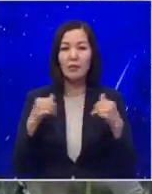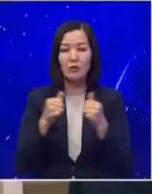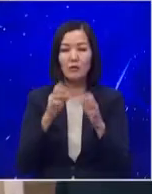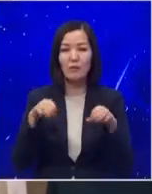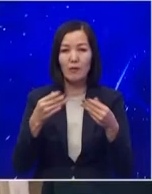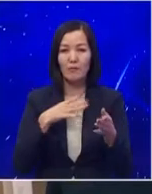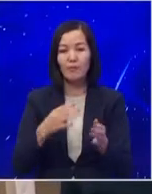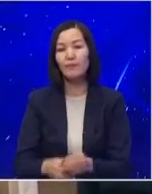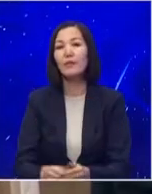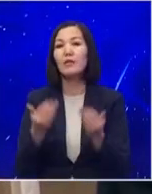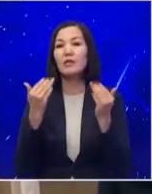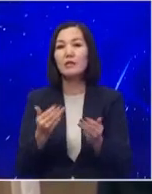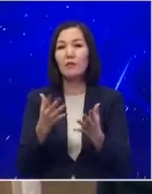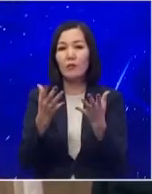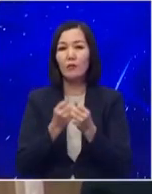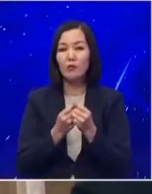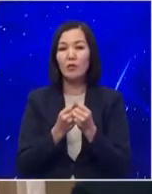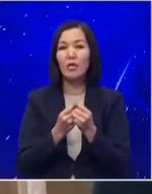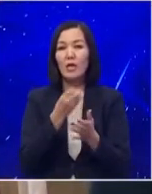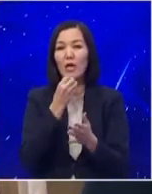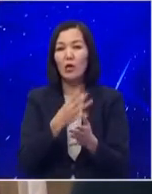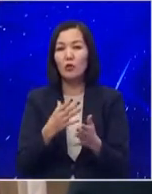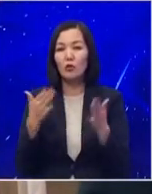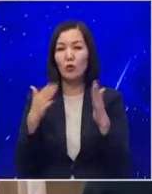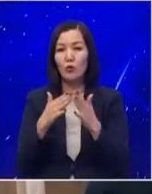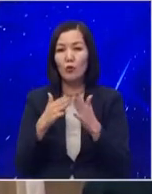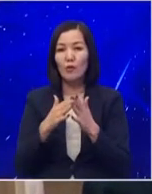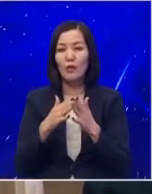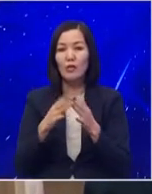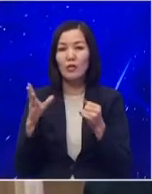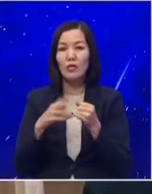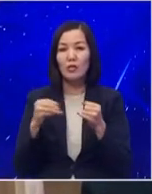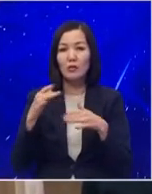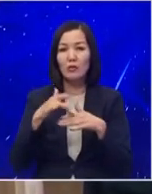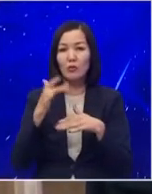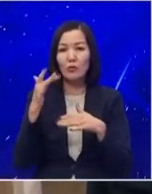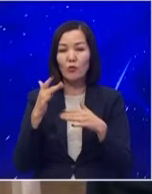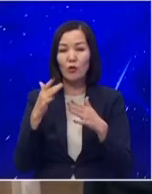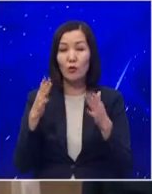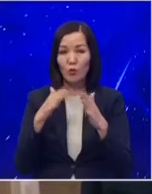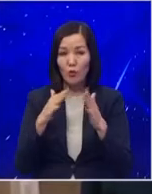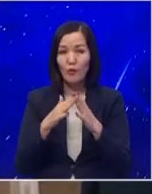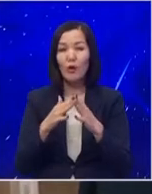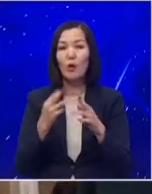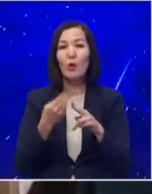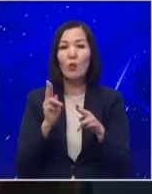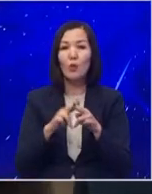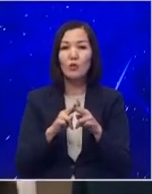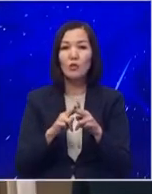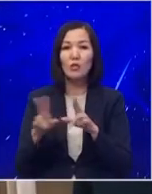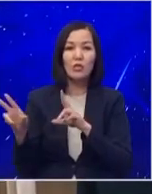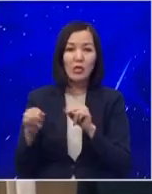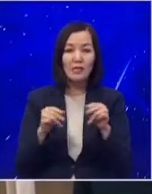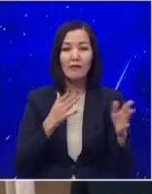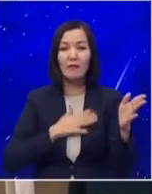сегодня мы стали обладателями с шикарного коттеджного дома очень безумно счастливы и